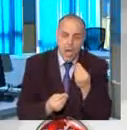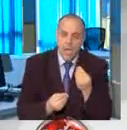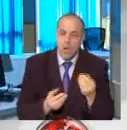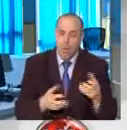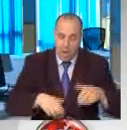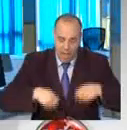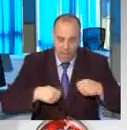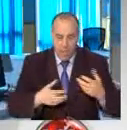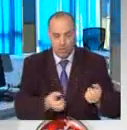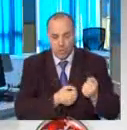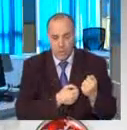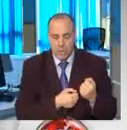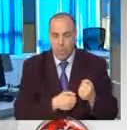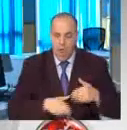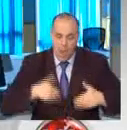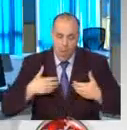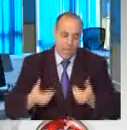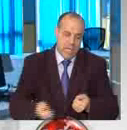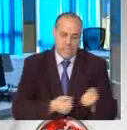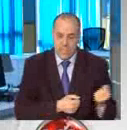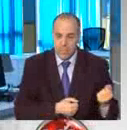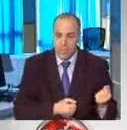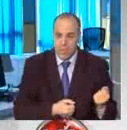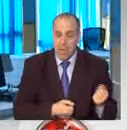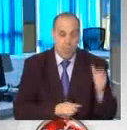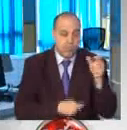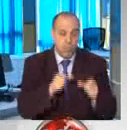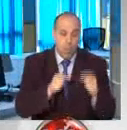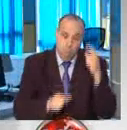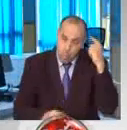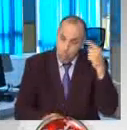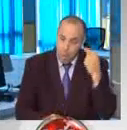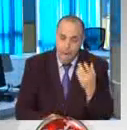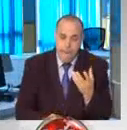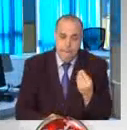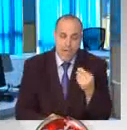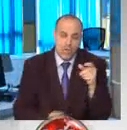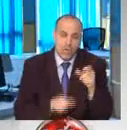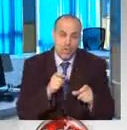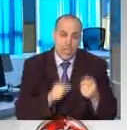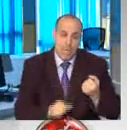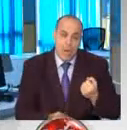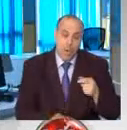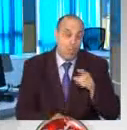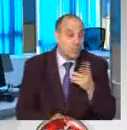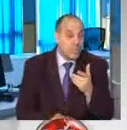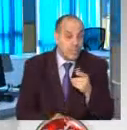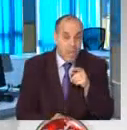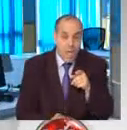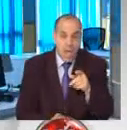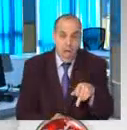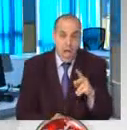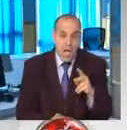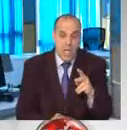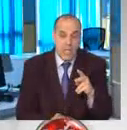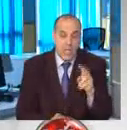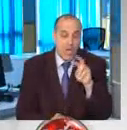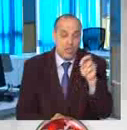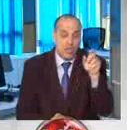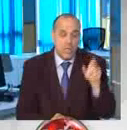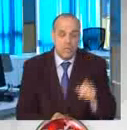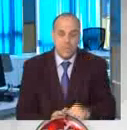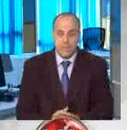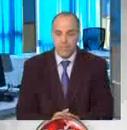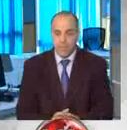والأغطية والمواشي. وقد رجح المتساكنون أن عدد أفراد هذه المجموعة يفوق